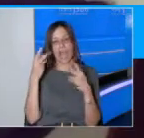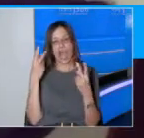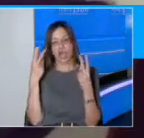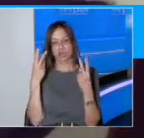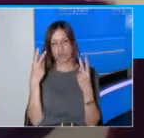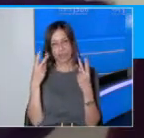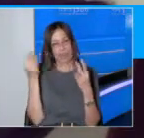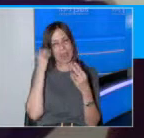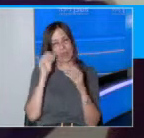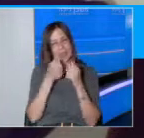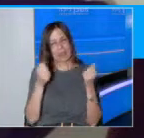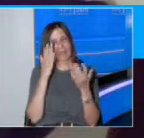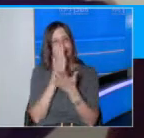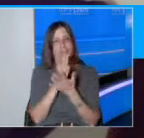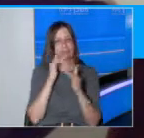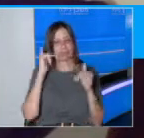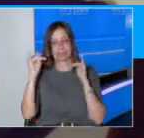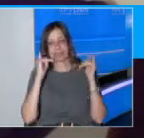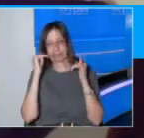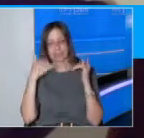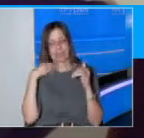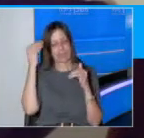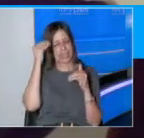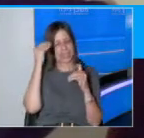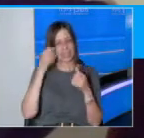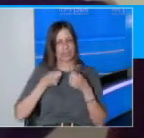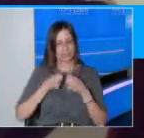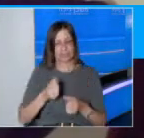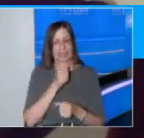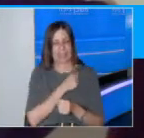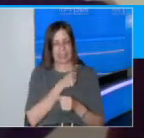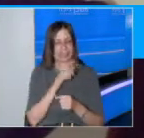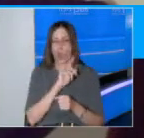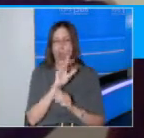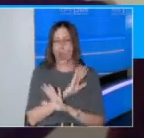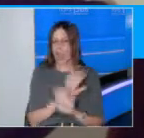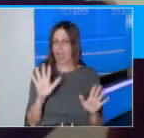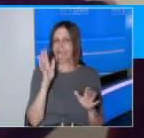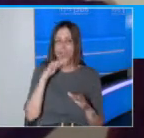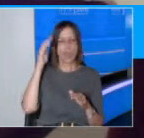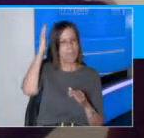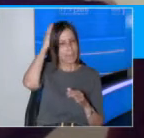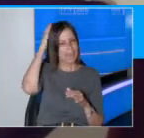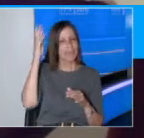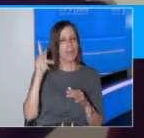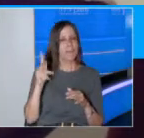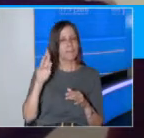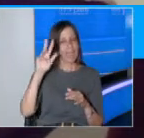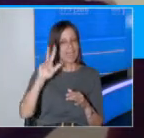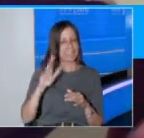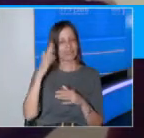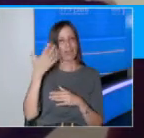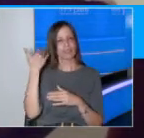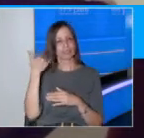עליה ועשו הו-ה. אני מזכיר שההדתה היא לא רק, למרות שלבנט ולפרץ ולפניהם גם לשרי